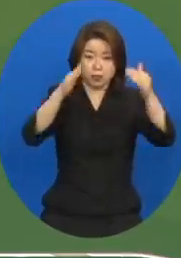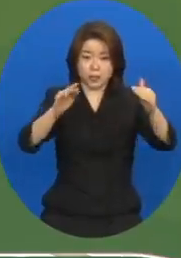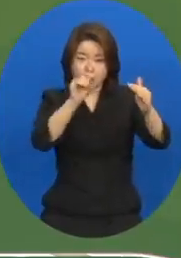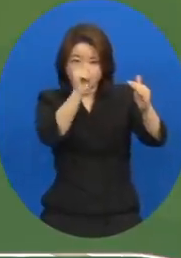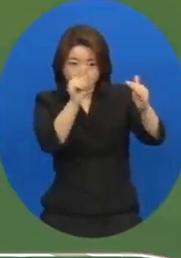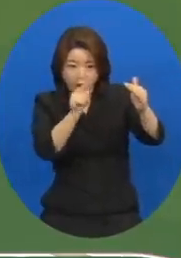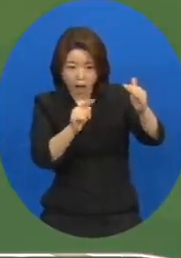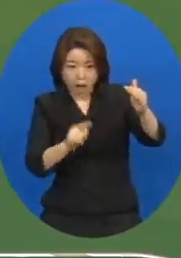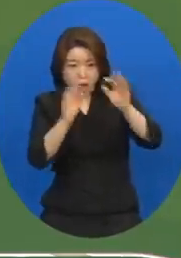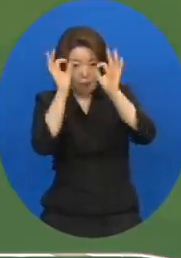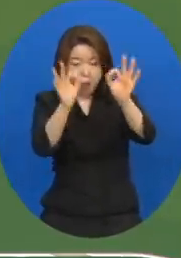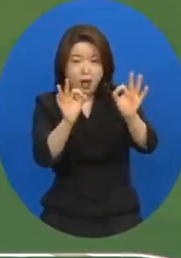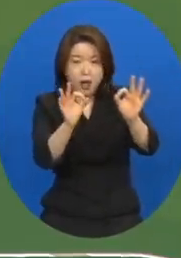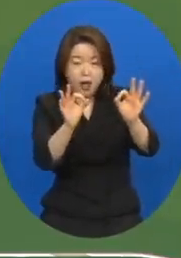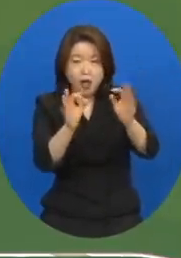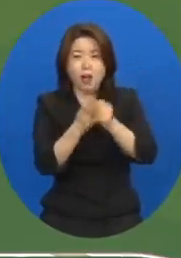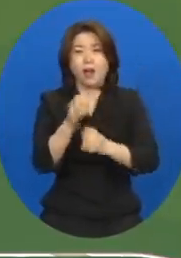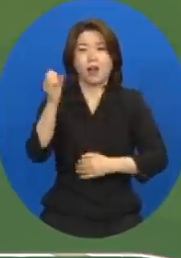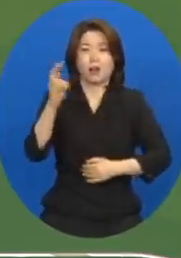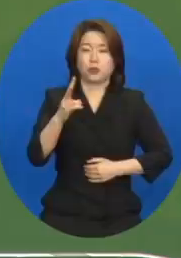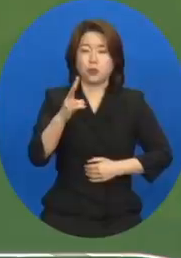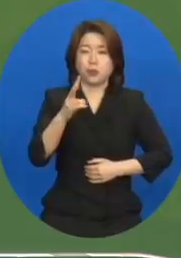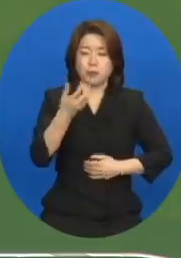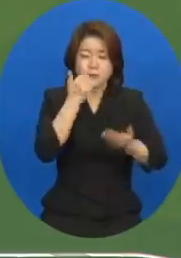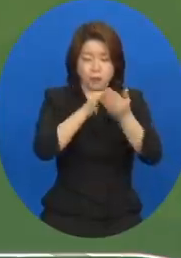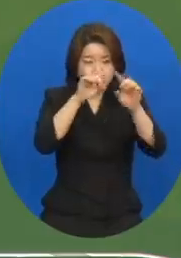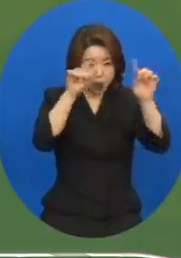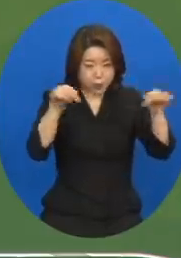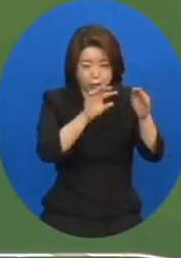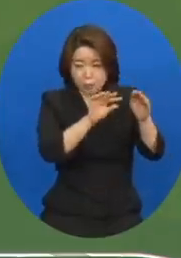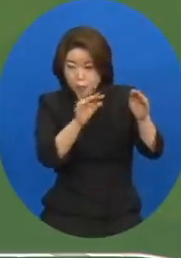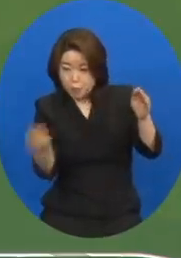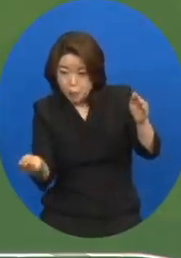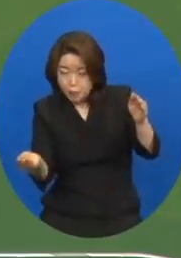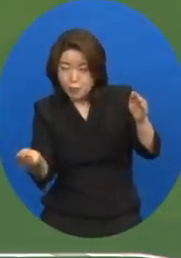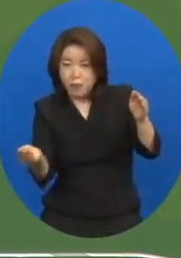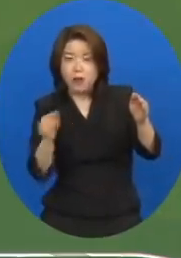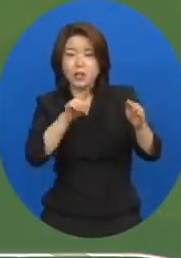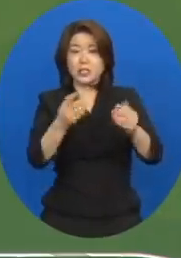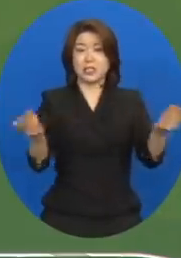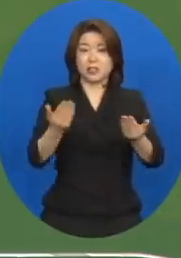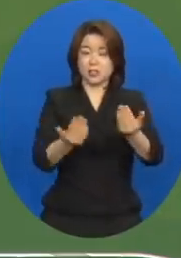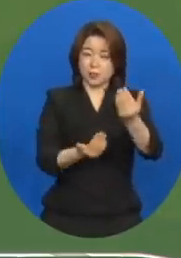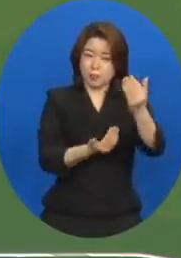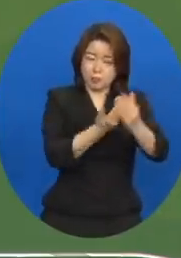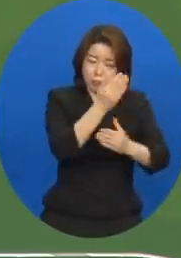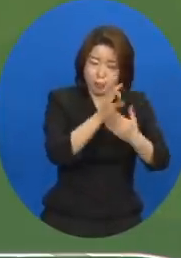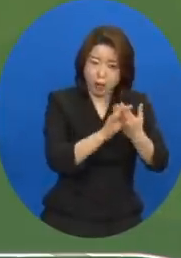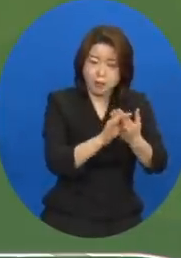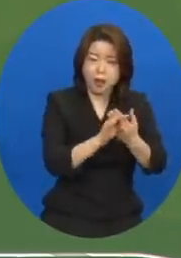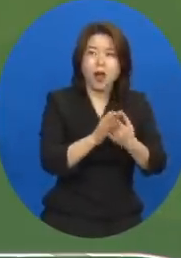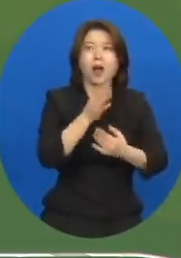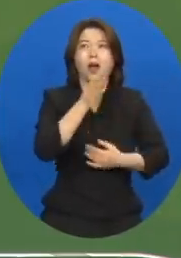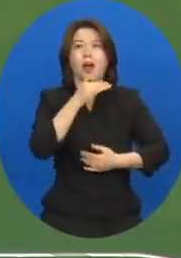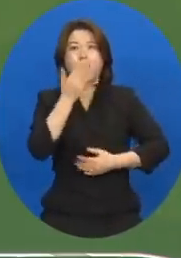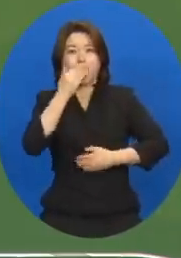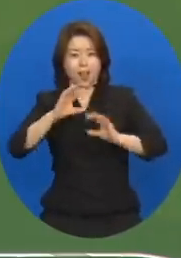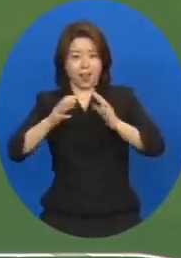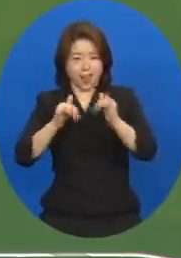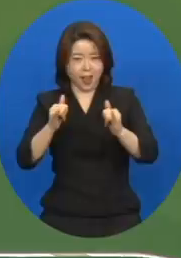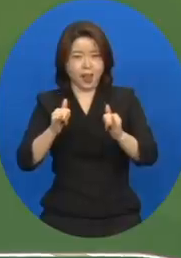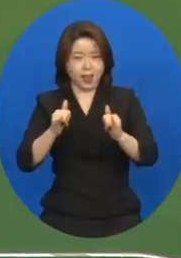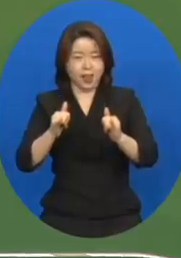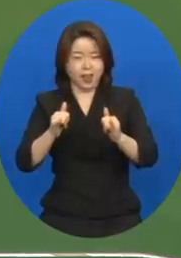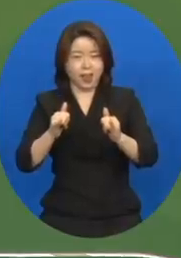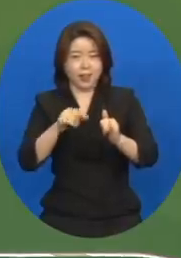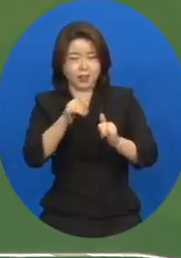시작하거나 또는 벽돌이 뭐 떨어지는 일이 있거나 그러면 이스라엘 백성들도 이거 뭔가 일어나려나